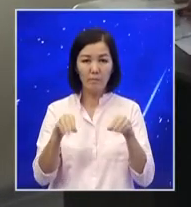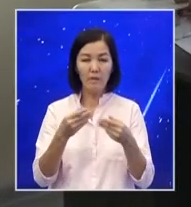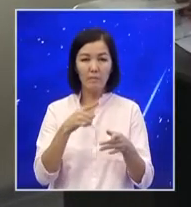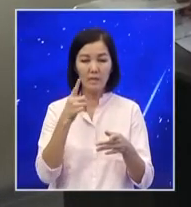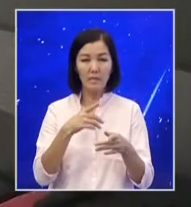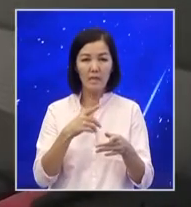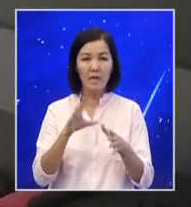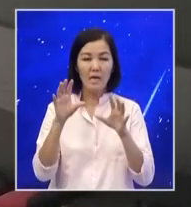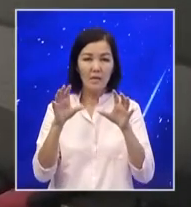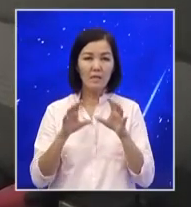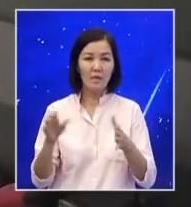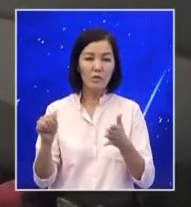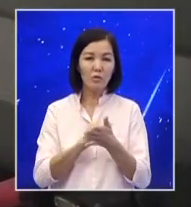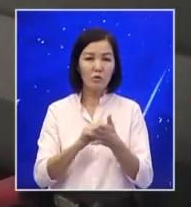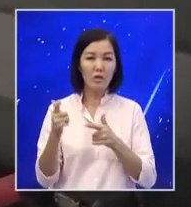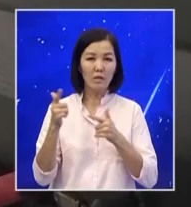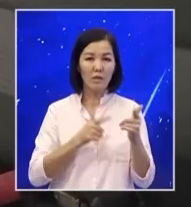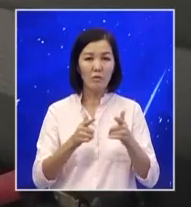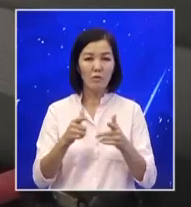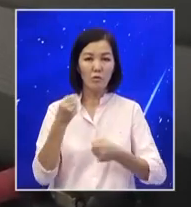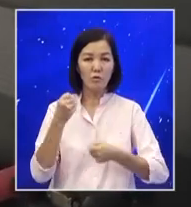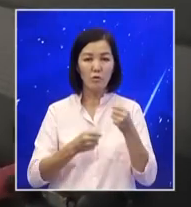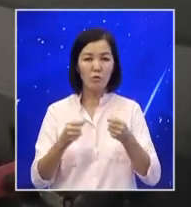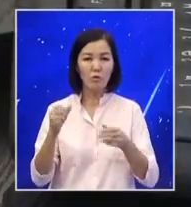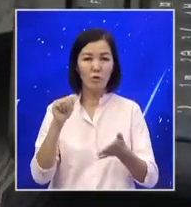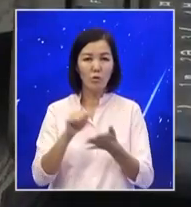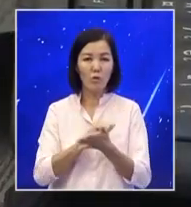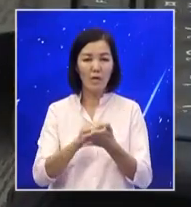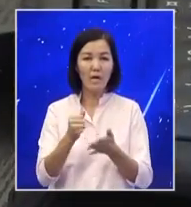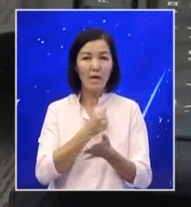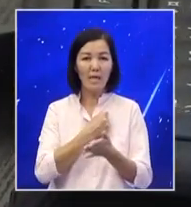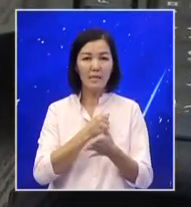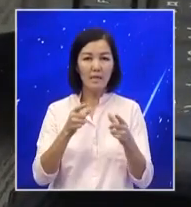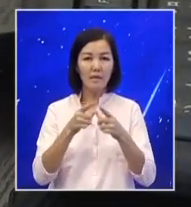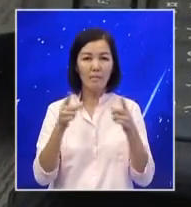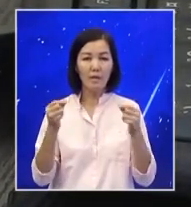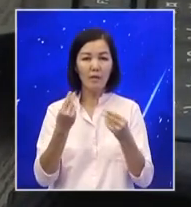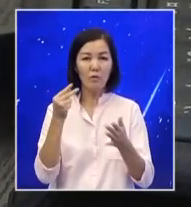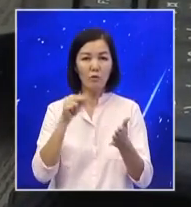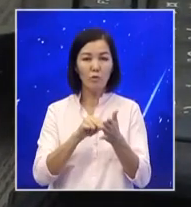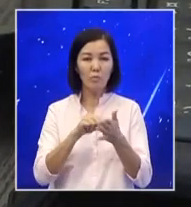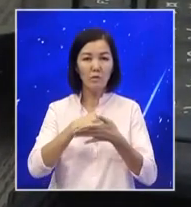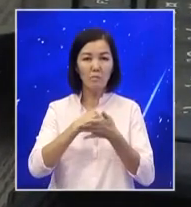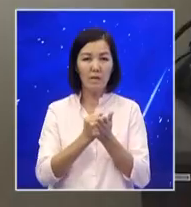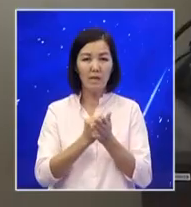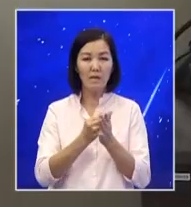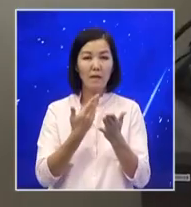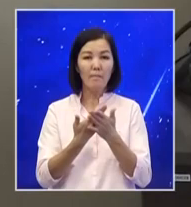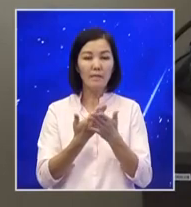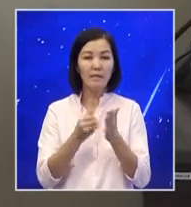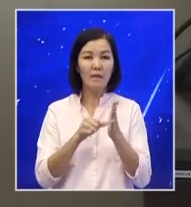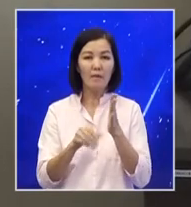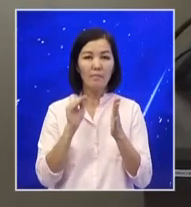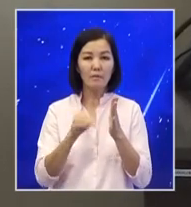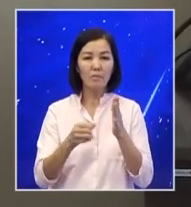дейді. Заңсыз құжат дайындаушылар жүргізуші куәлігі мен әскери билеттің арнайы құнын да белгілеген. Мәселен, 60 мың теңгеге